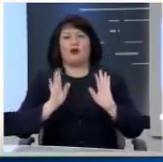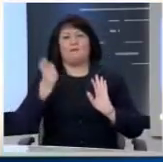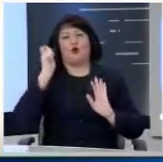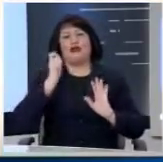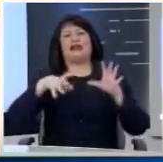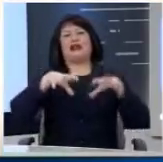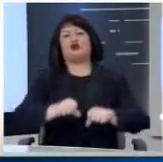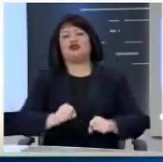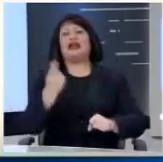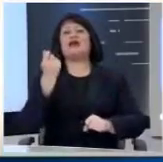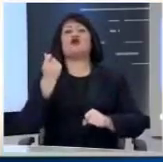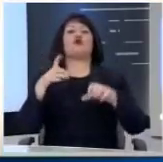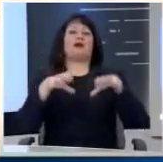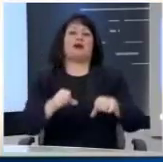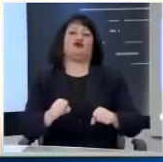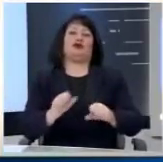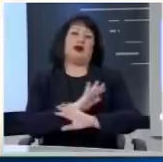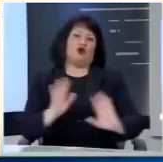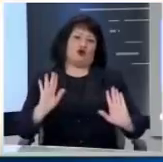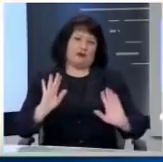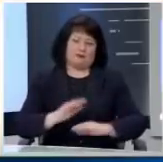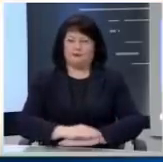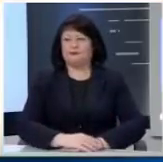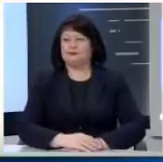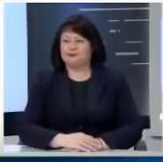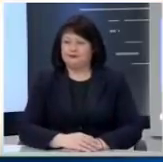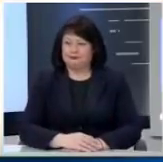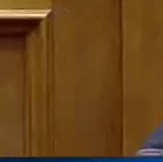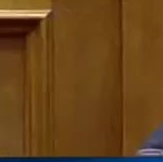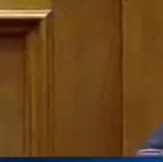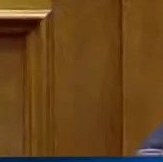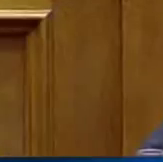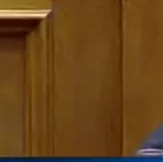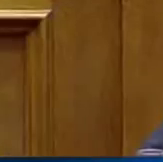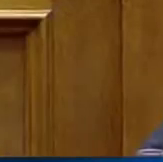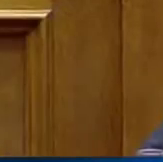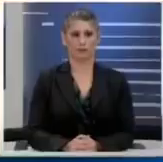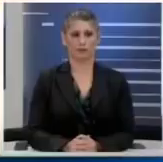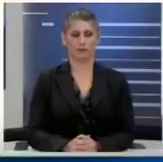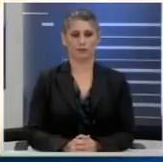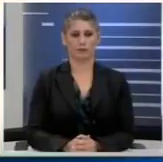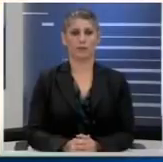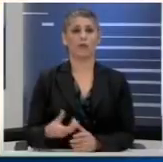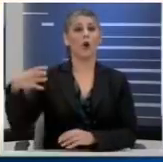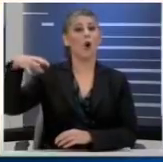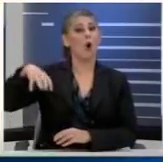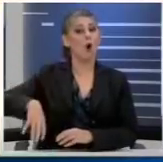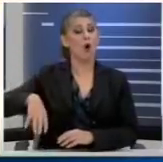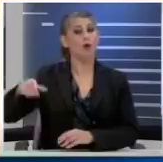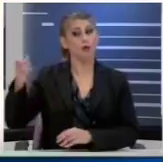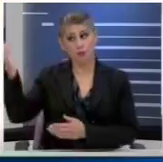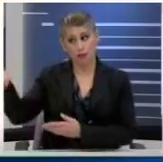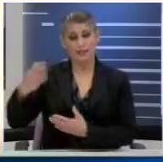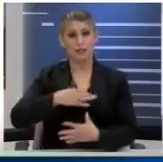πολιτική εξουσία, είτε από την οικονομική εξουσία στις μέρες μας. Ο χώρος που εκπροσωπείται έχει ένα